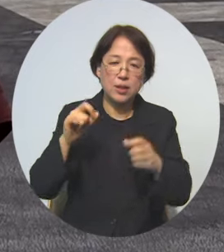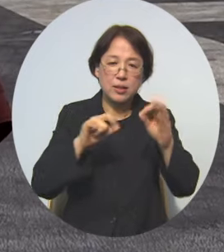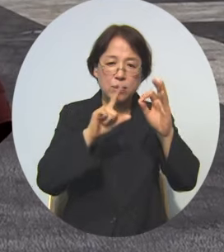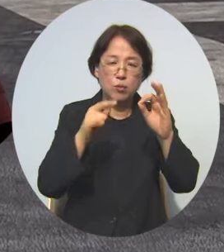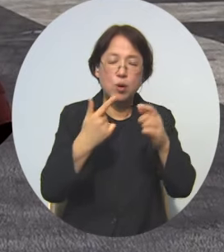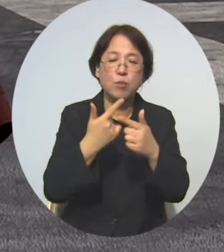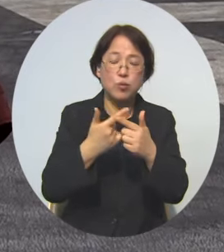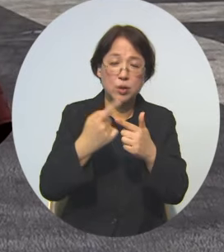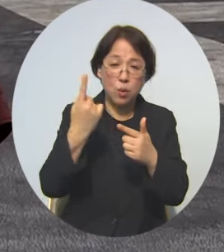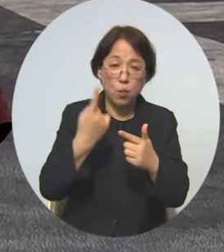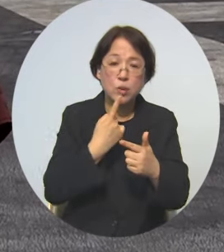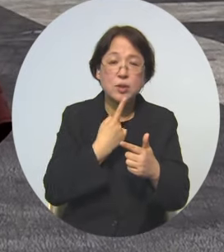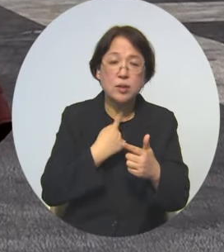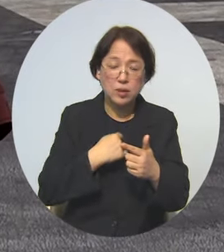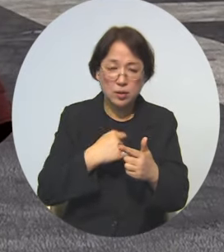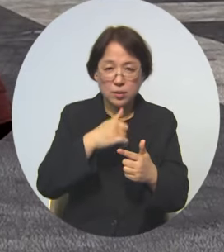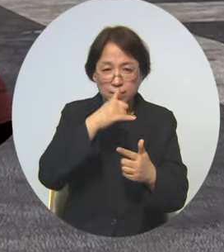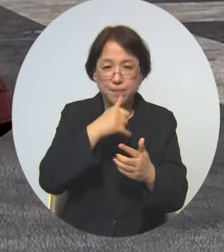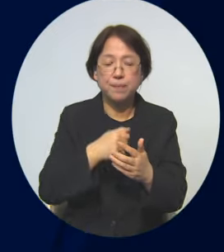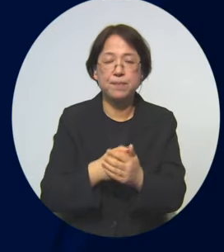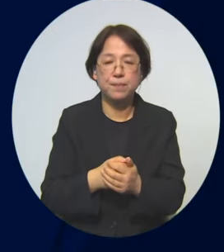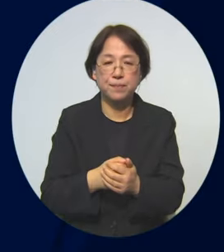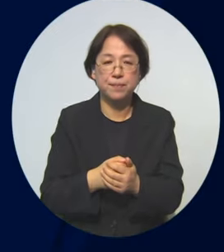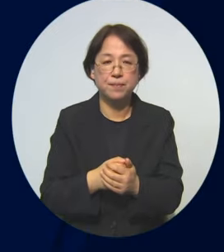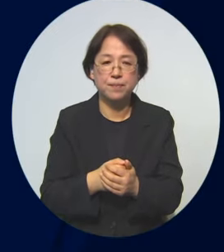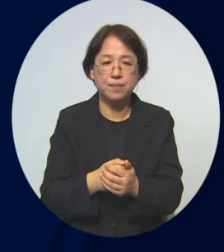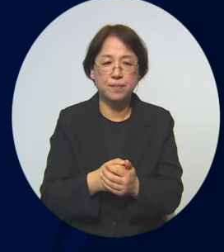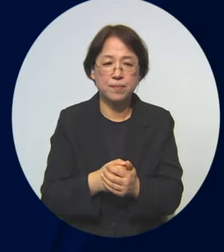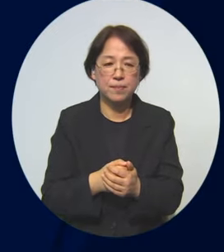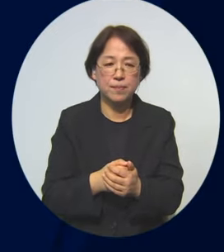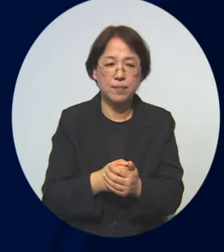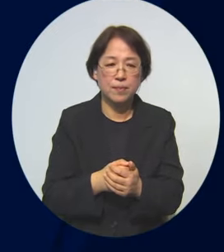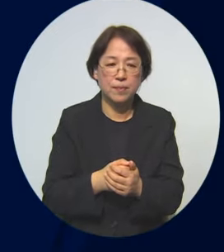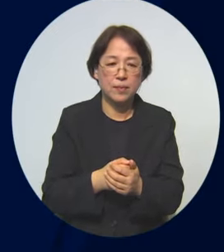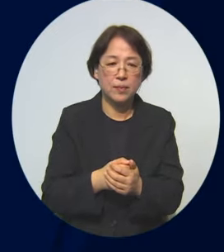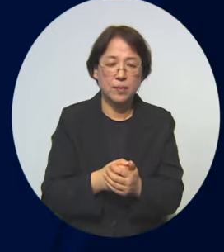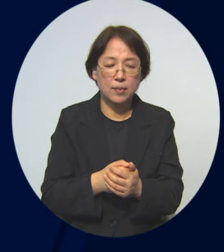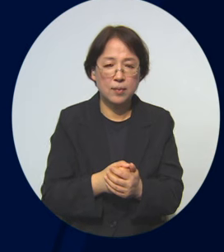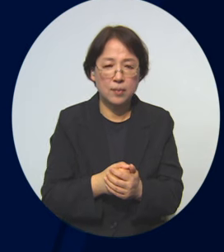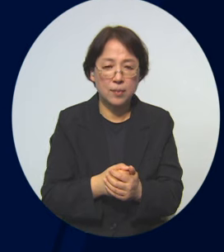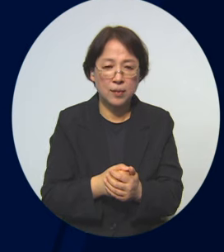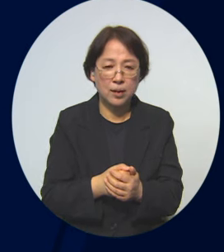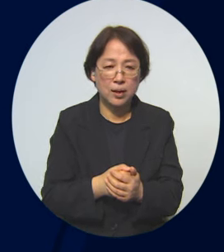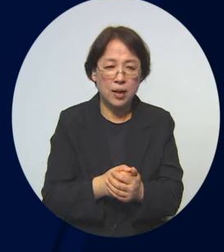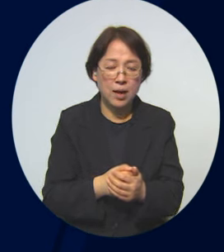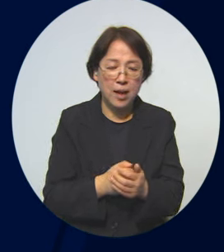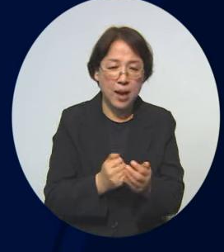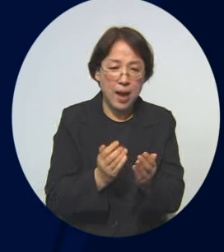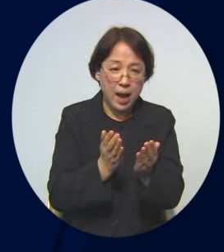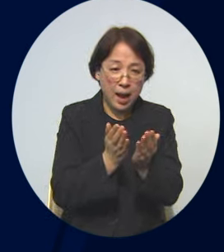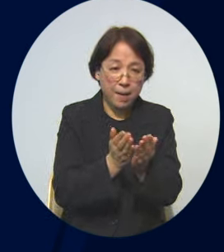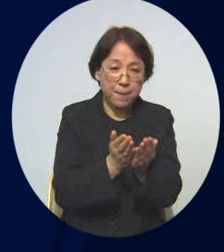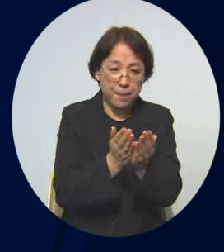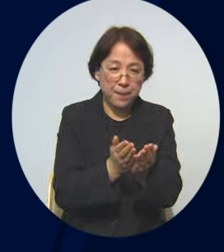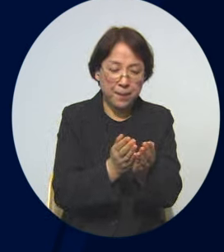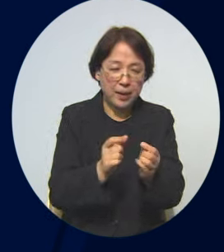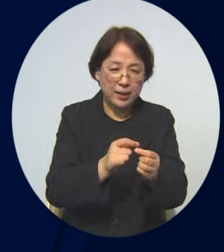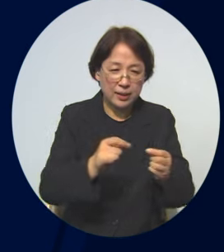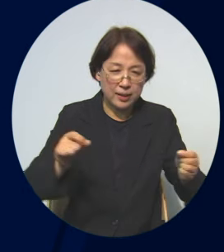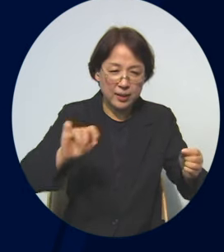한미일 해상훈련을 실시하기도 했습니다. 니미츠급 원자력 추진 항공모함인 칼빈슨 함은